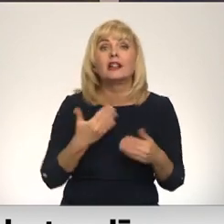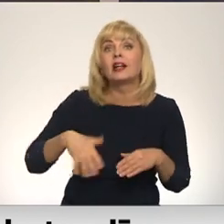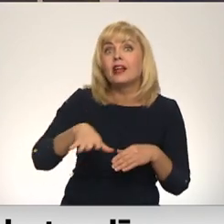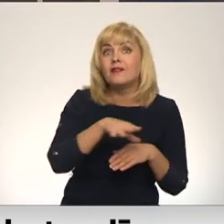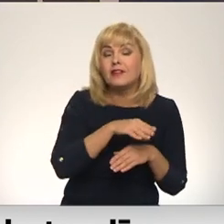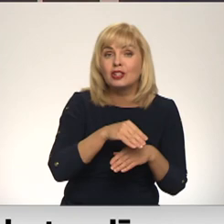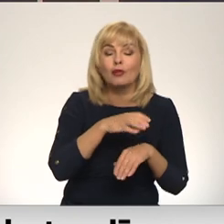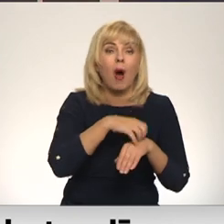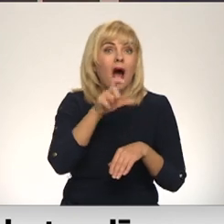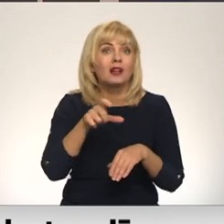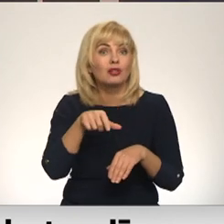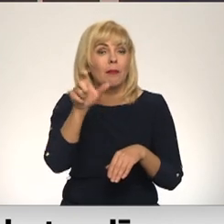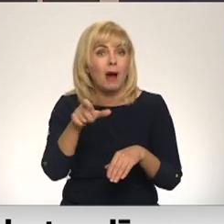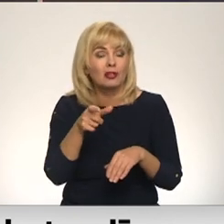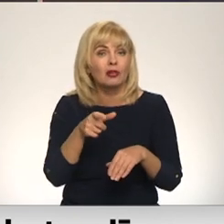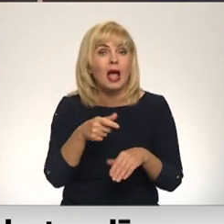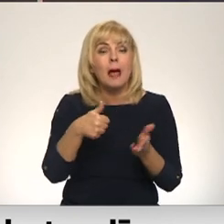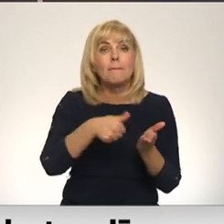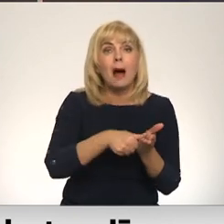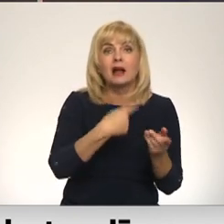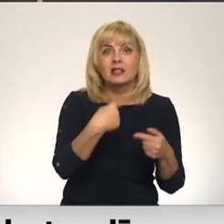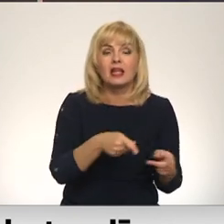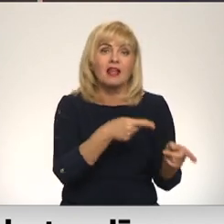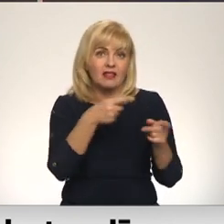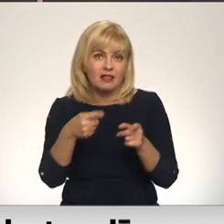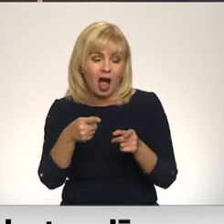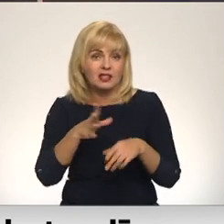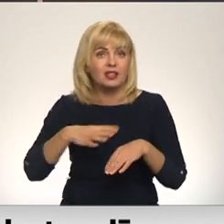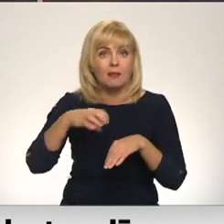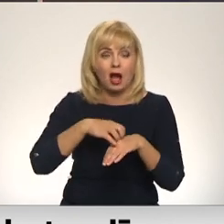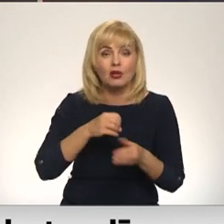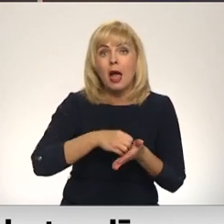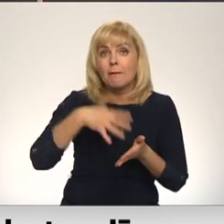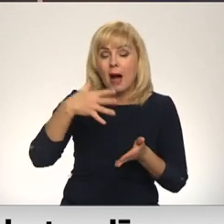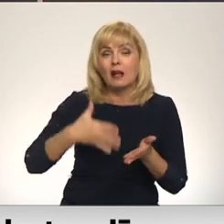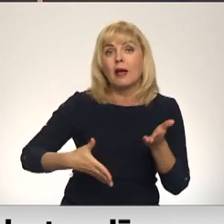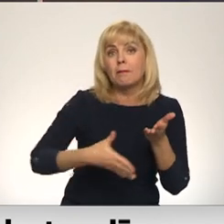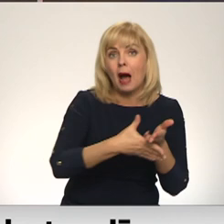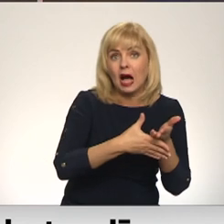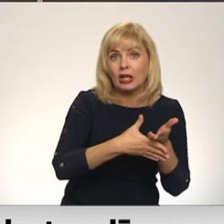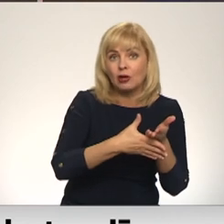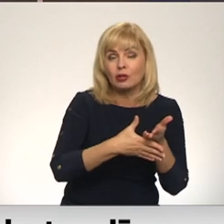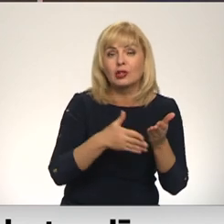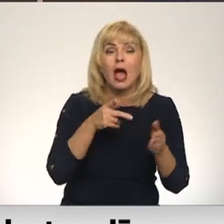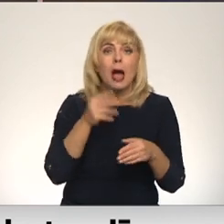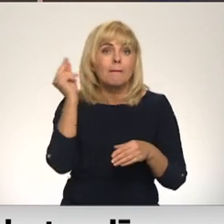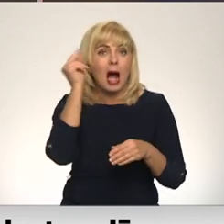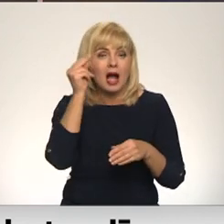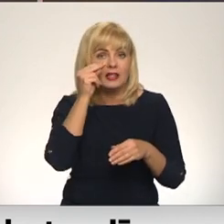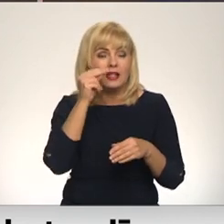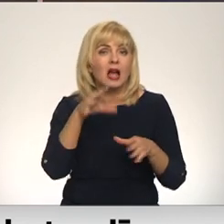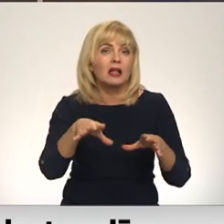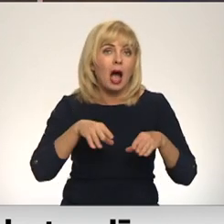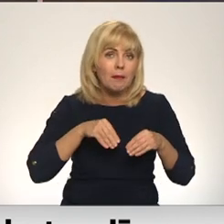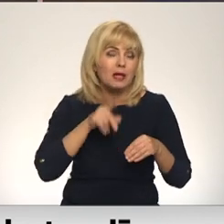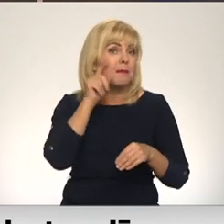šo mediķu pacienti pārreģistrēti citās praksēs. Balvos palīgās teikusi arī rezidente, apņēmība